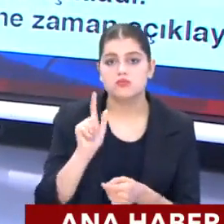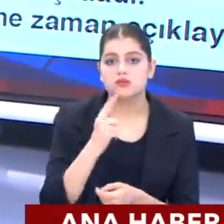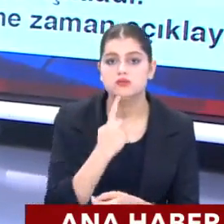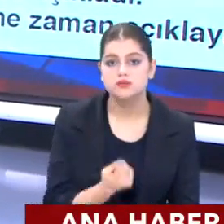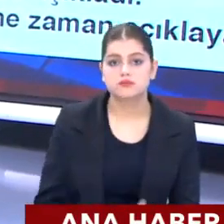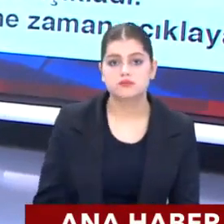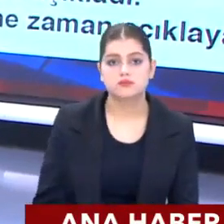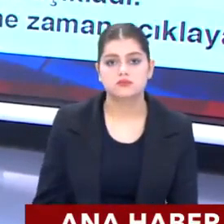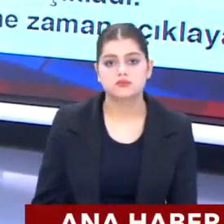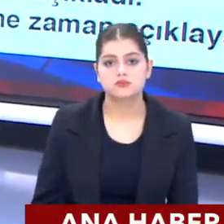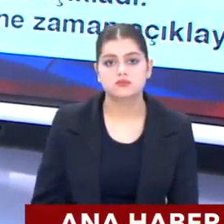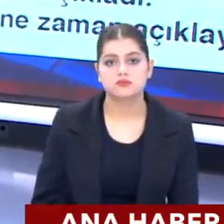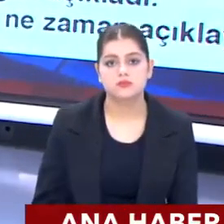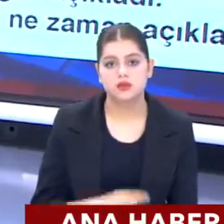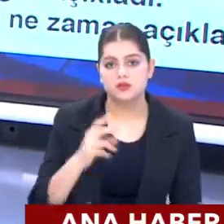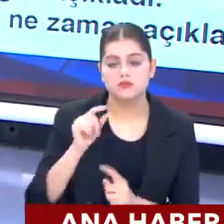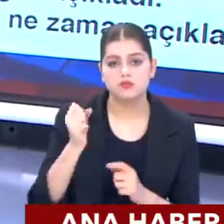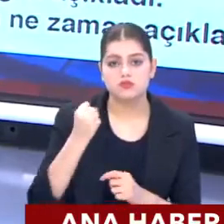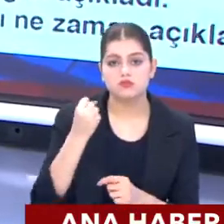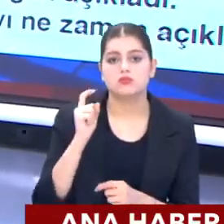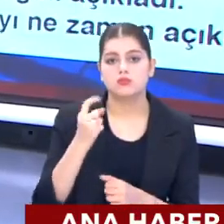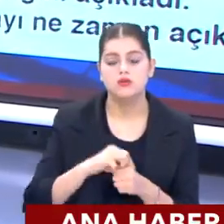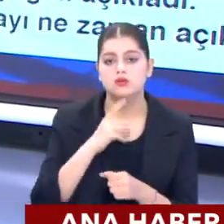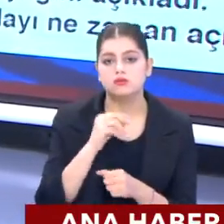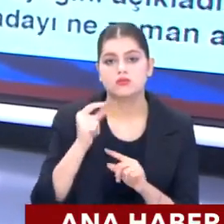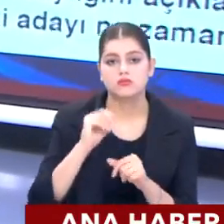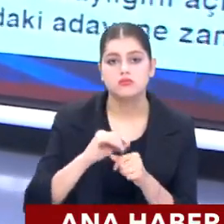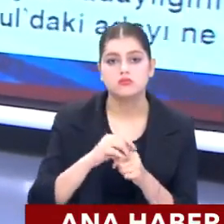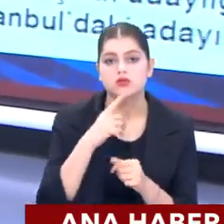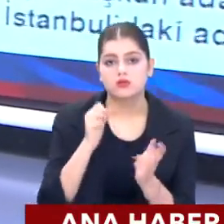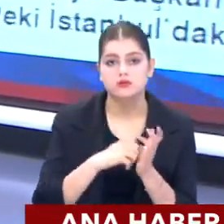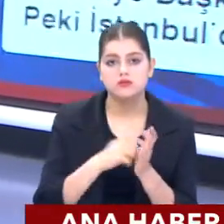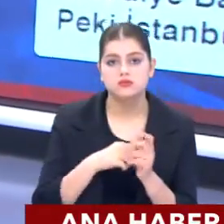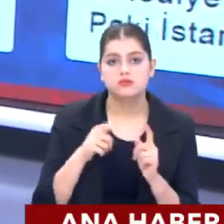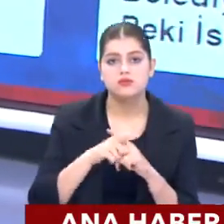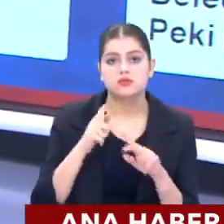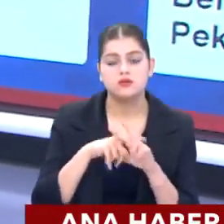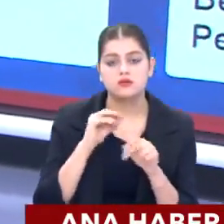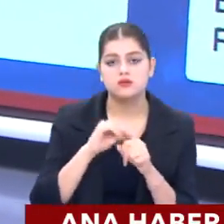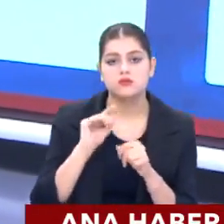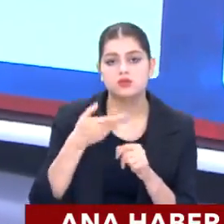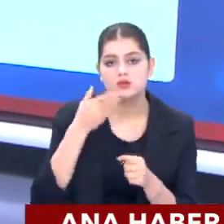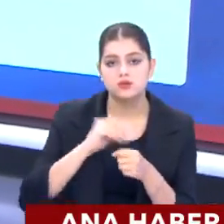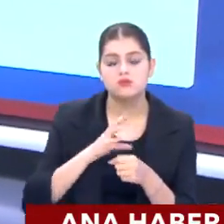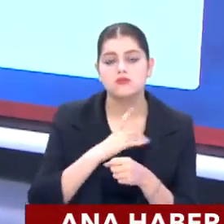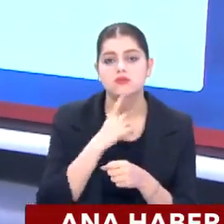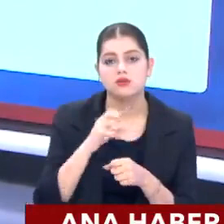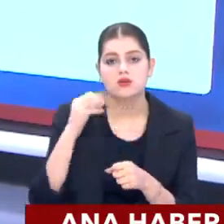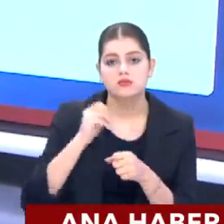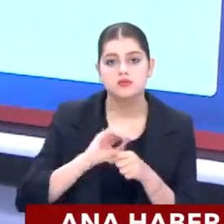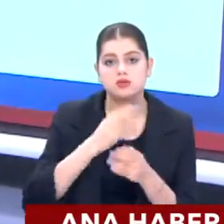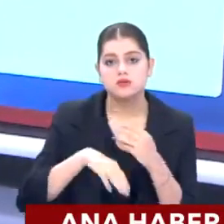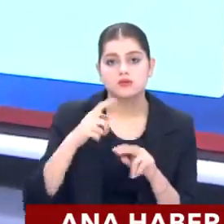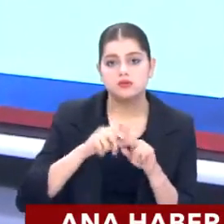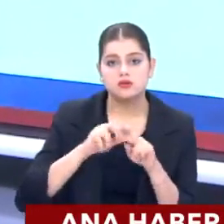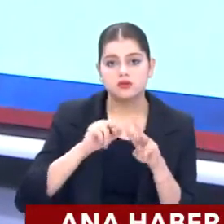de görünmüyor Çünkü İmamoğlu güçlü bir aktör ve İmamoğlu Hatta Gazeteci Fatih altaylığının bir açıklaması vardı AK Parti'nin